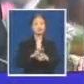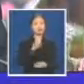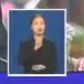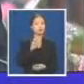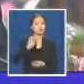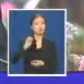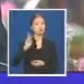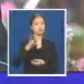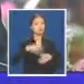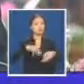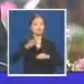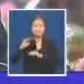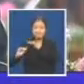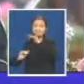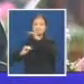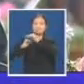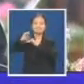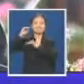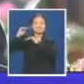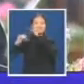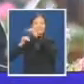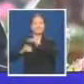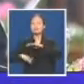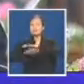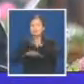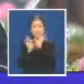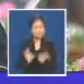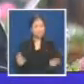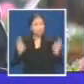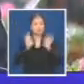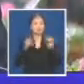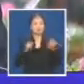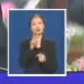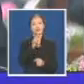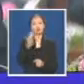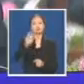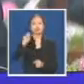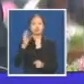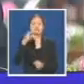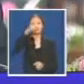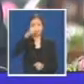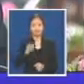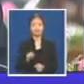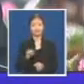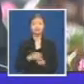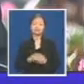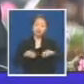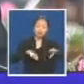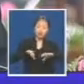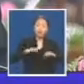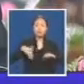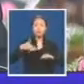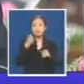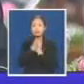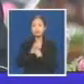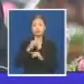ชุมชนให้เป็นรากฐานสำคัญของระบบสวัสดิการสังคมไทยการดำเนินงานตามโคร